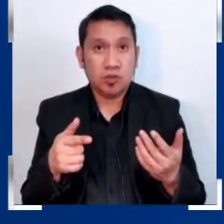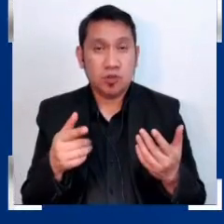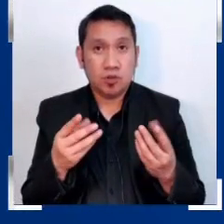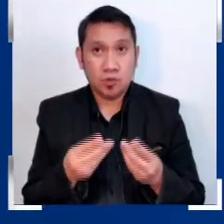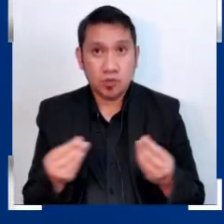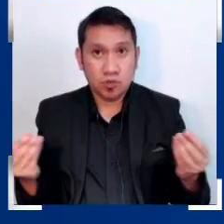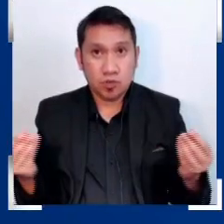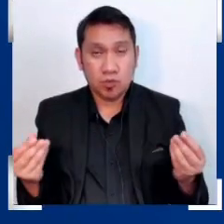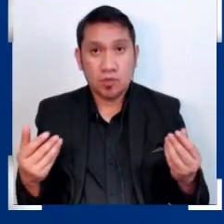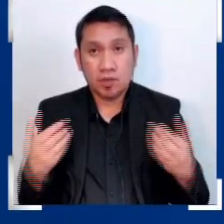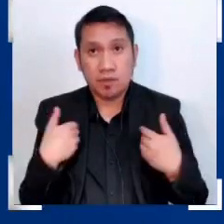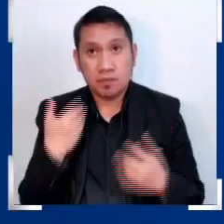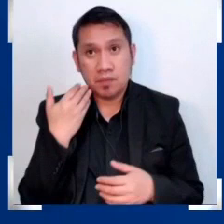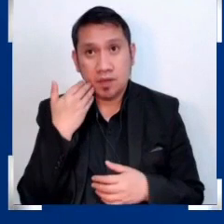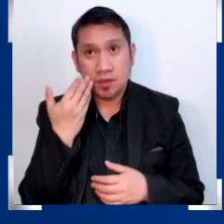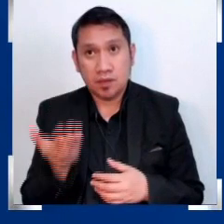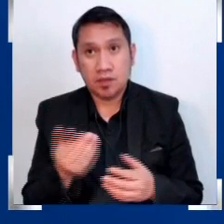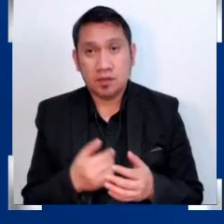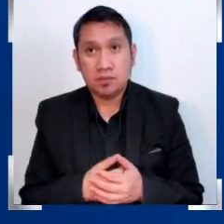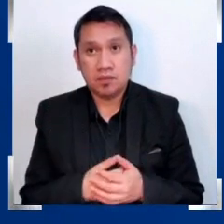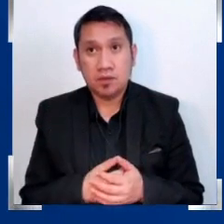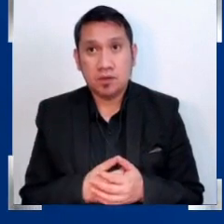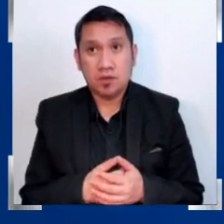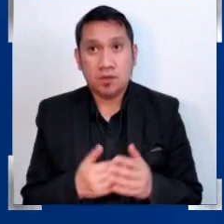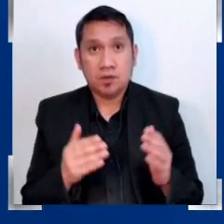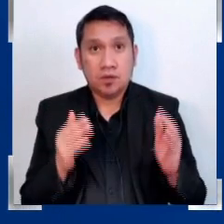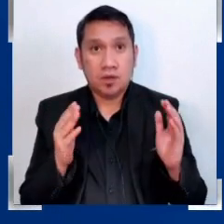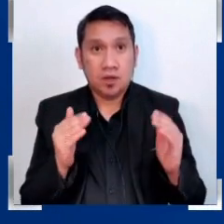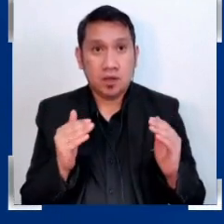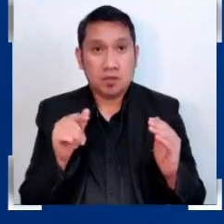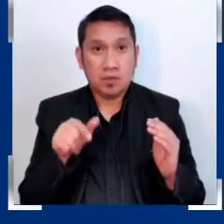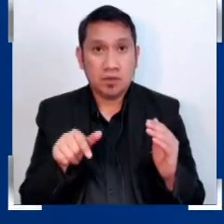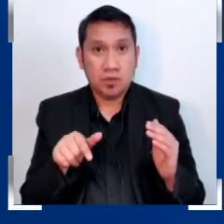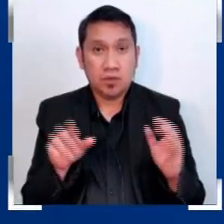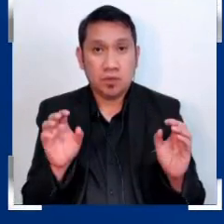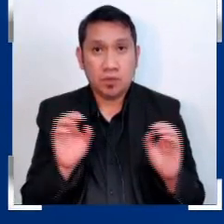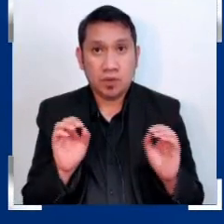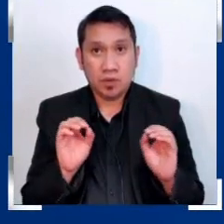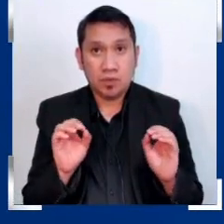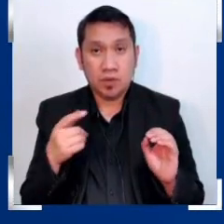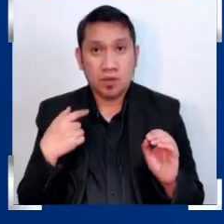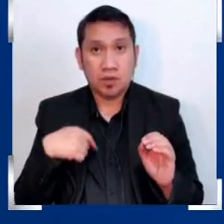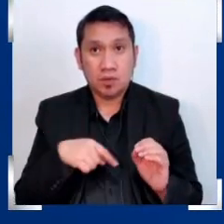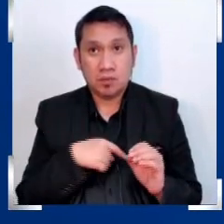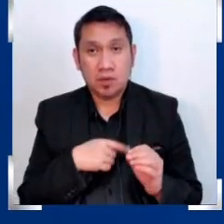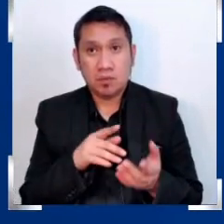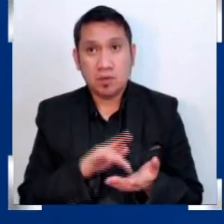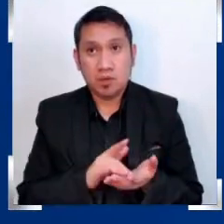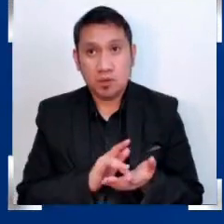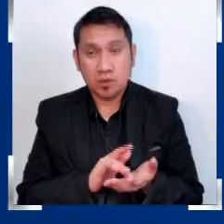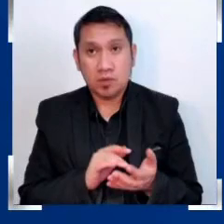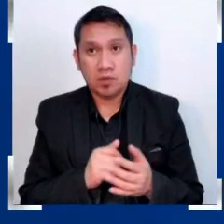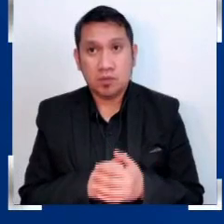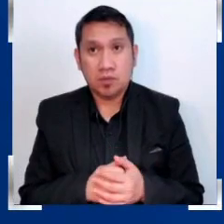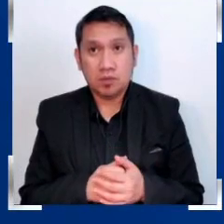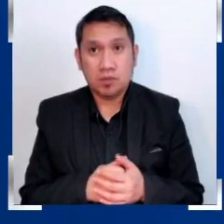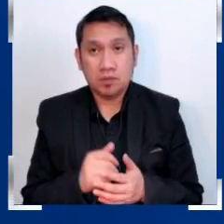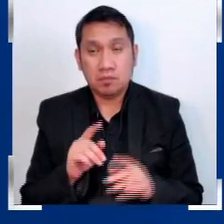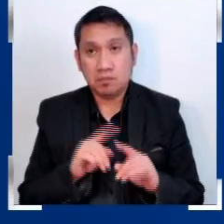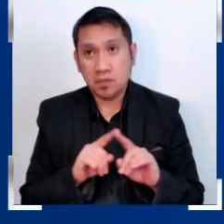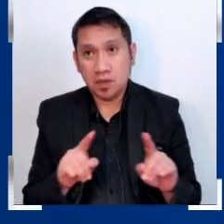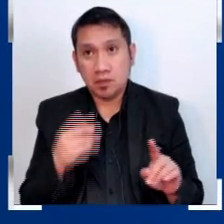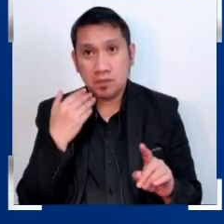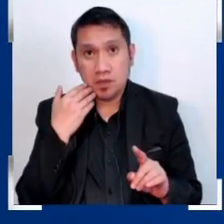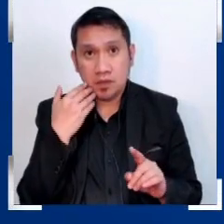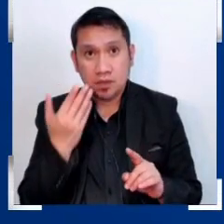ana patay man gusto mayroon ta tug mabali-bali lang siya bala na kami na magpatambal o na kay manggood mao na usted siya gid amo ang kuan amo